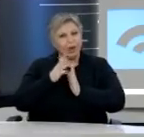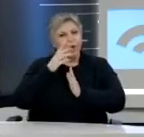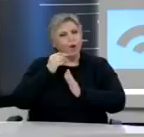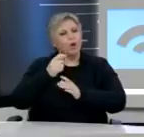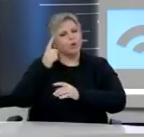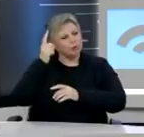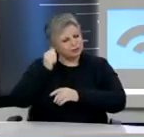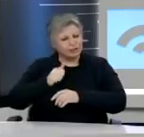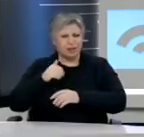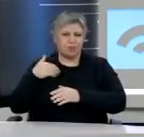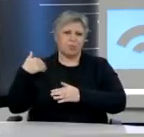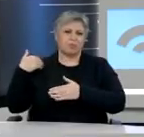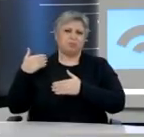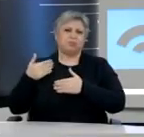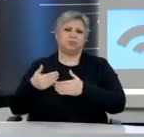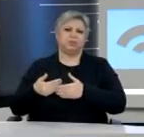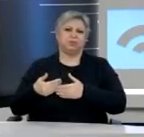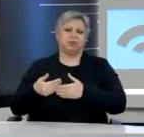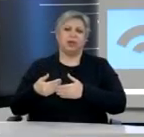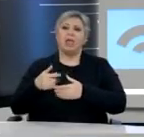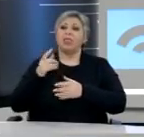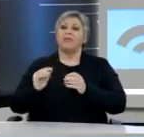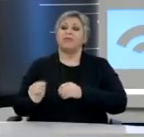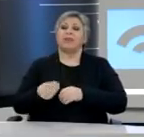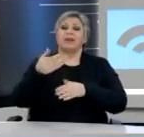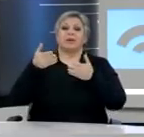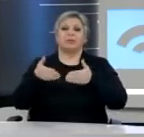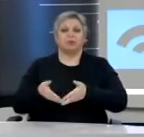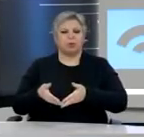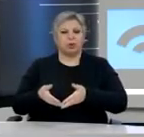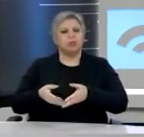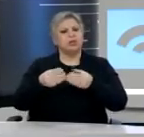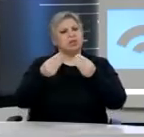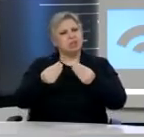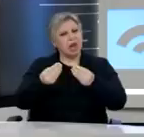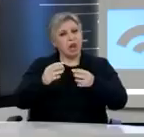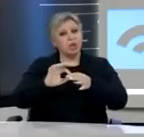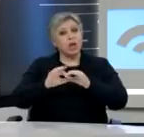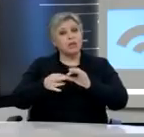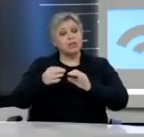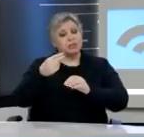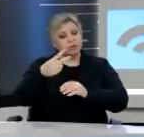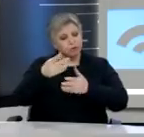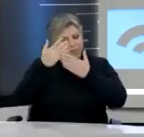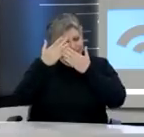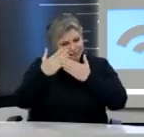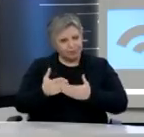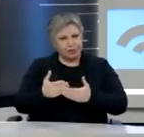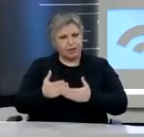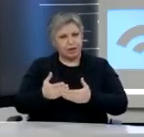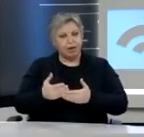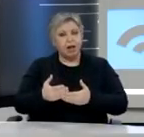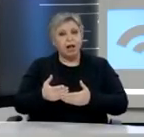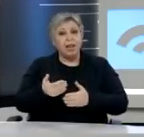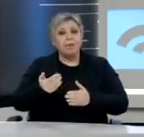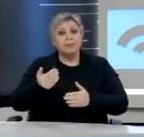Και επειδή όλοι έχουν την ιστορία τους, και καλό είναι που την τιμάτε την ιστορία σας, αλλά να την τιμάτε αναγνωρίζοντάς την. Να